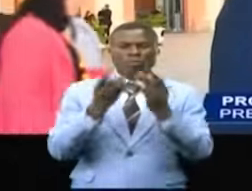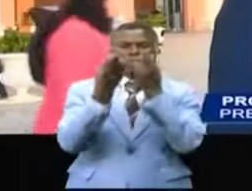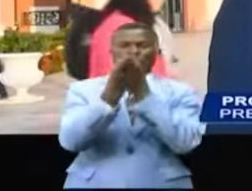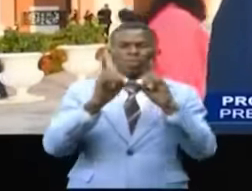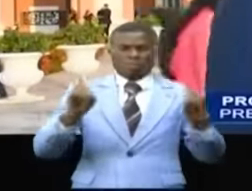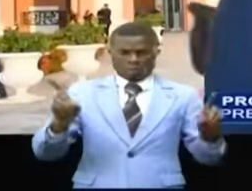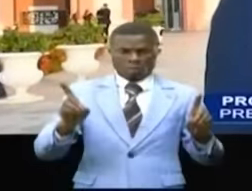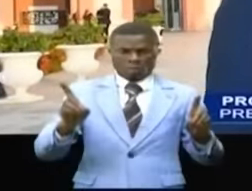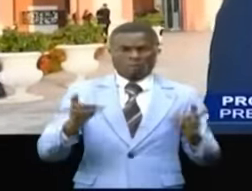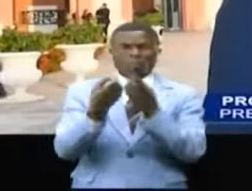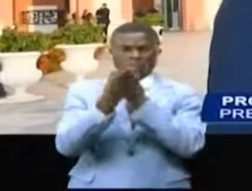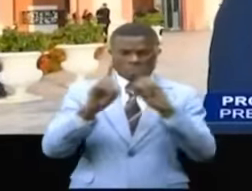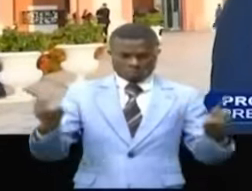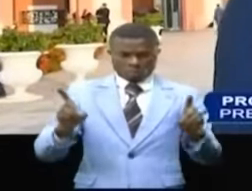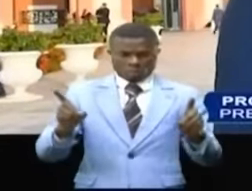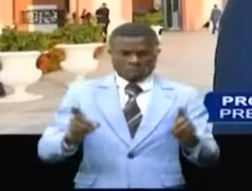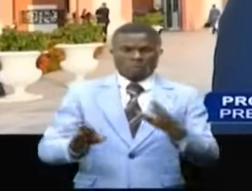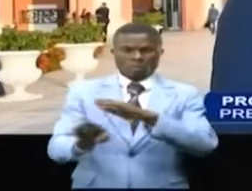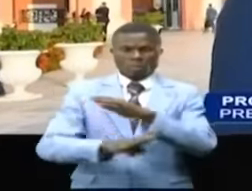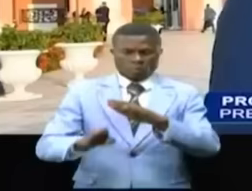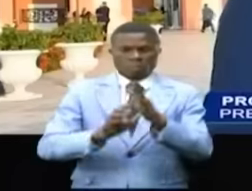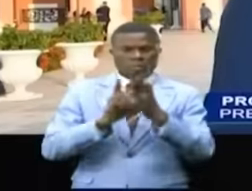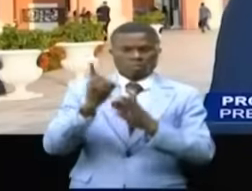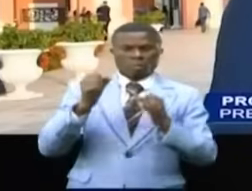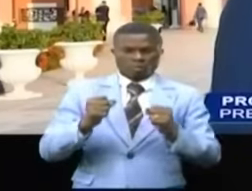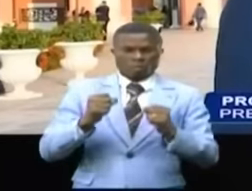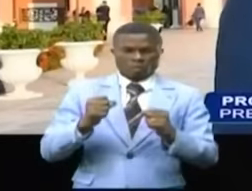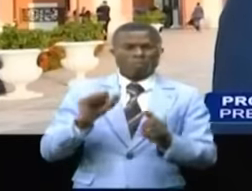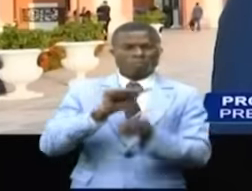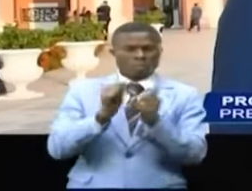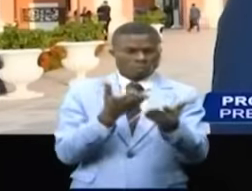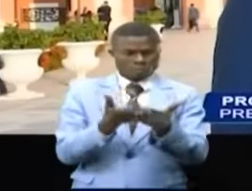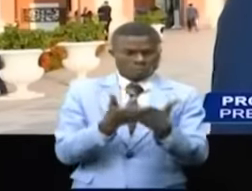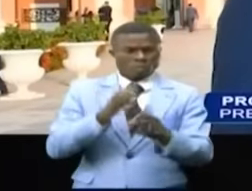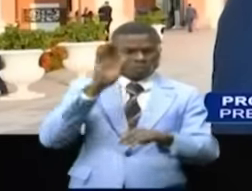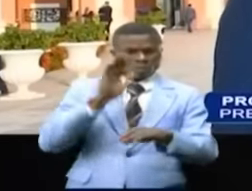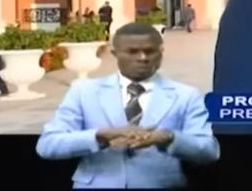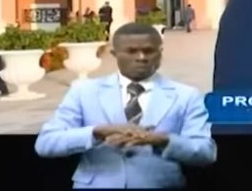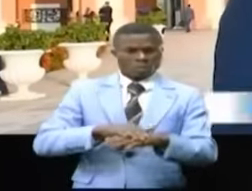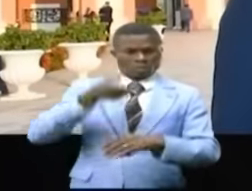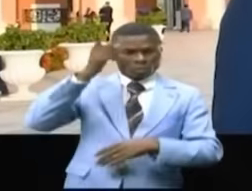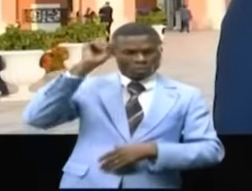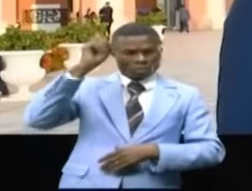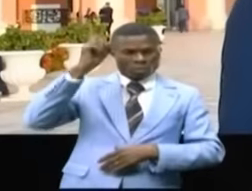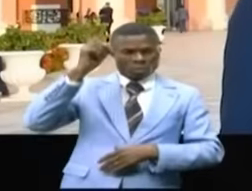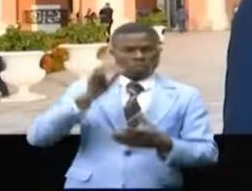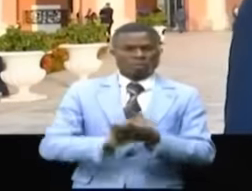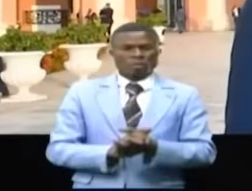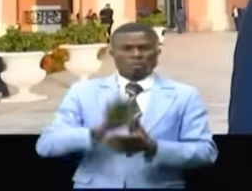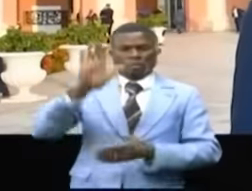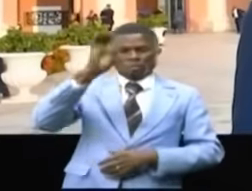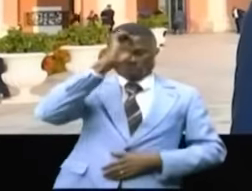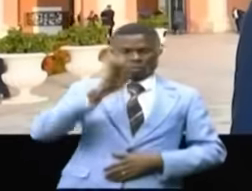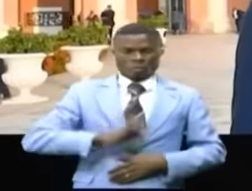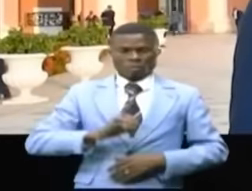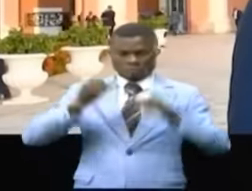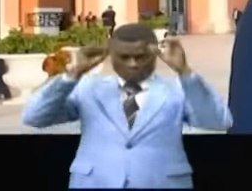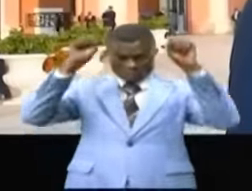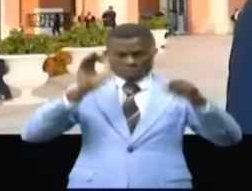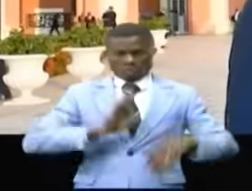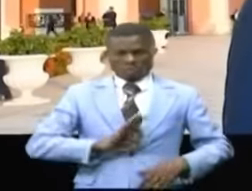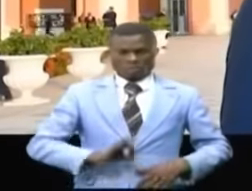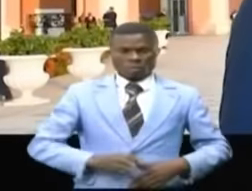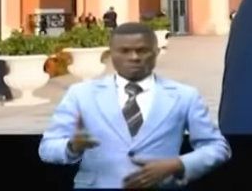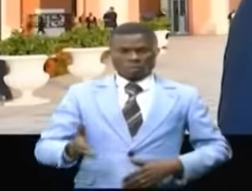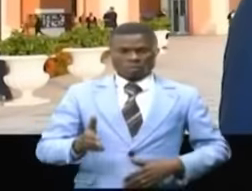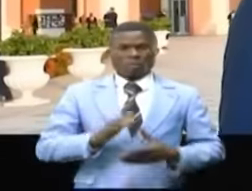démocratie, la démocratie qui est à la base des institutions fortes, ce sont des questions qui préoccupent au plus haut point son Excellence Félix Antoine Tshisekedi